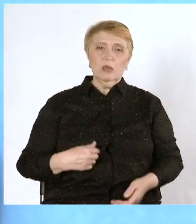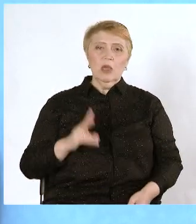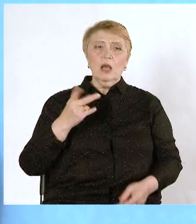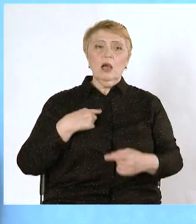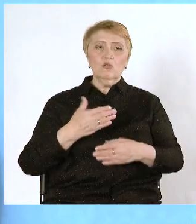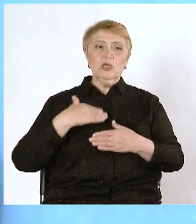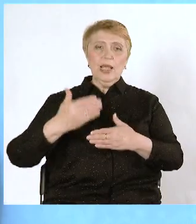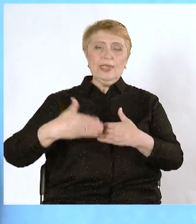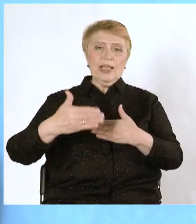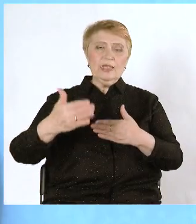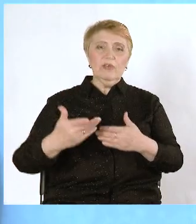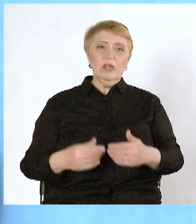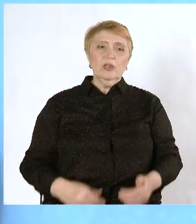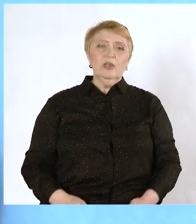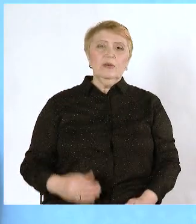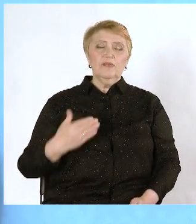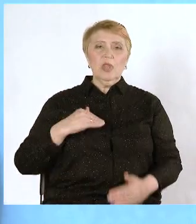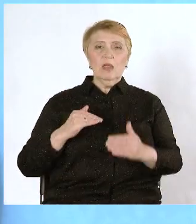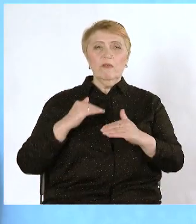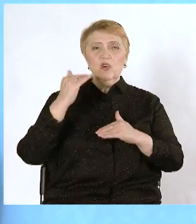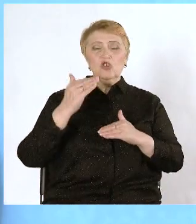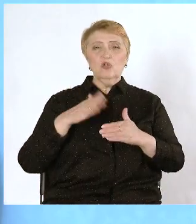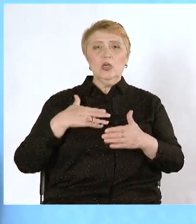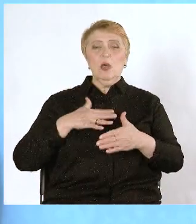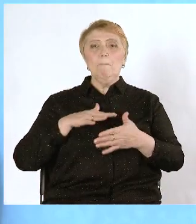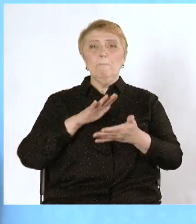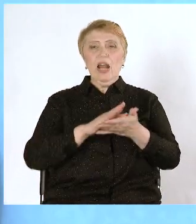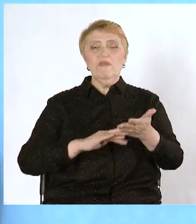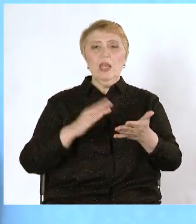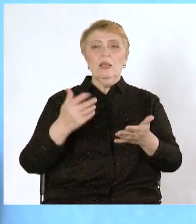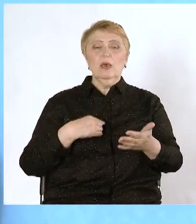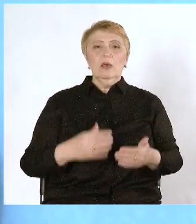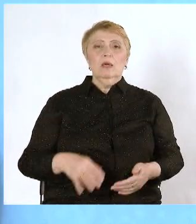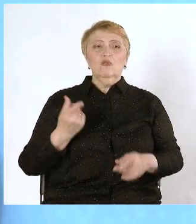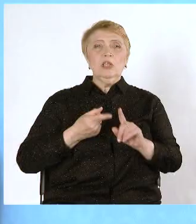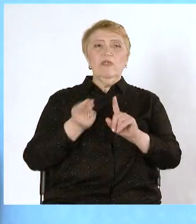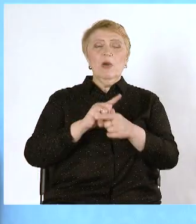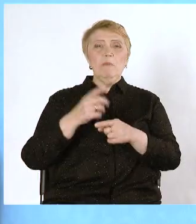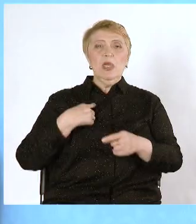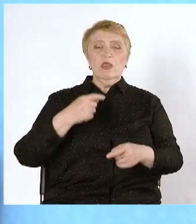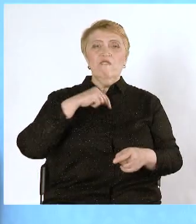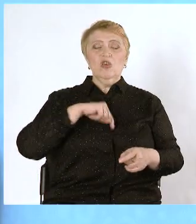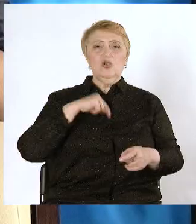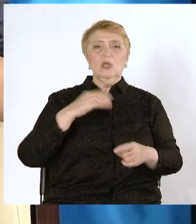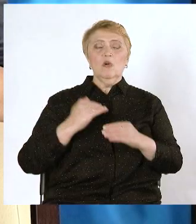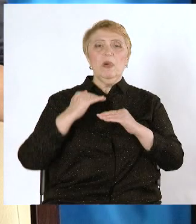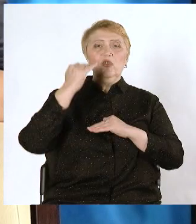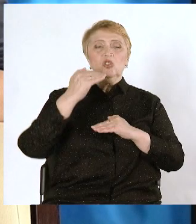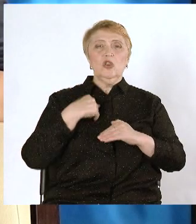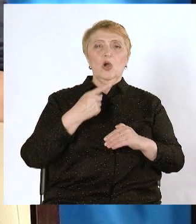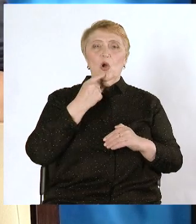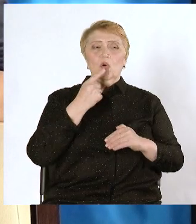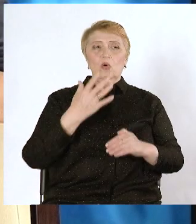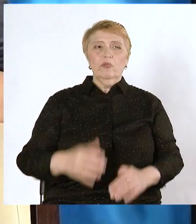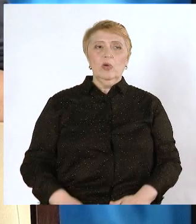следствие даю как мы говорим высшее проявление нарушения метаболизма в обмене это повышение уровня глюкозы крови помимо